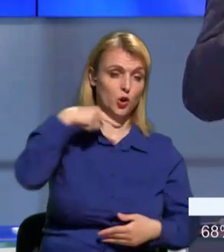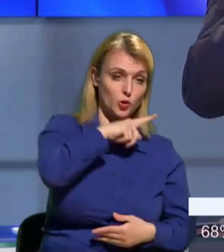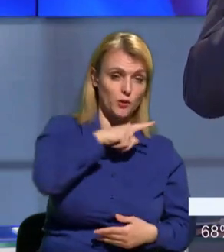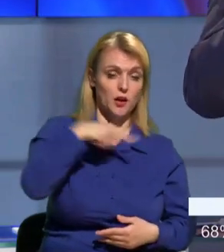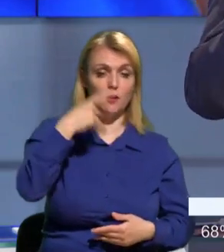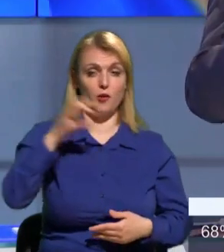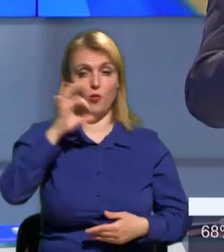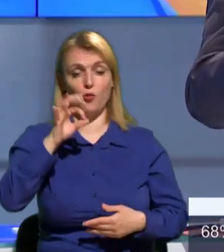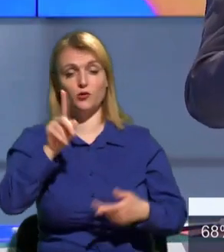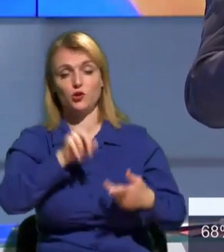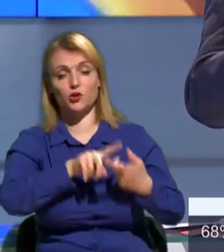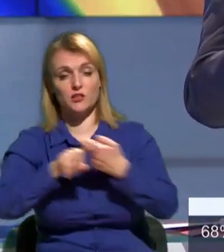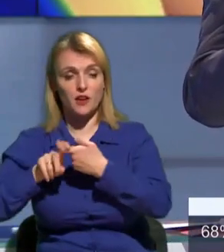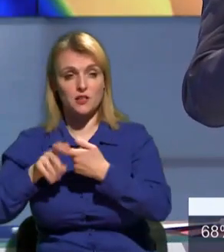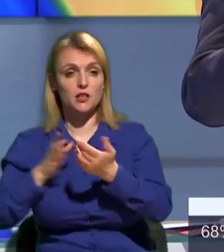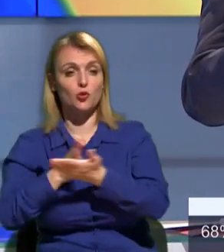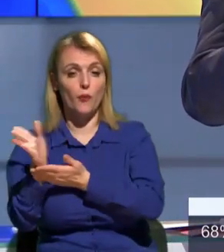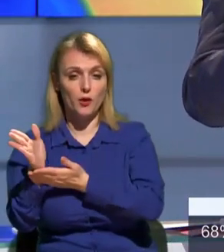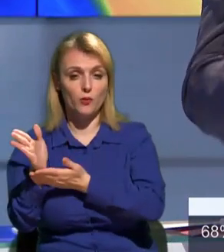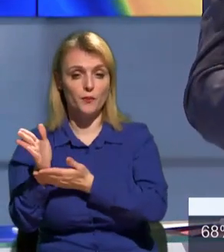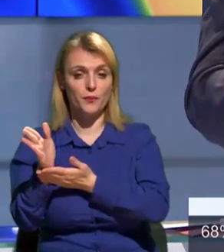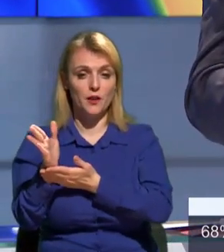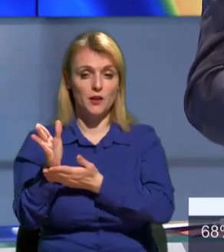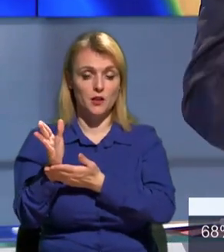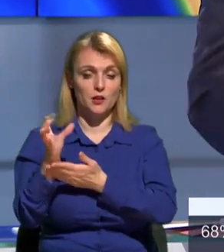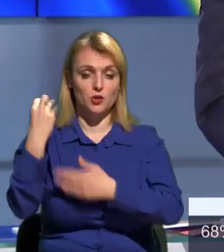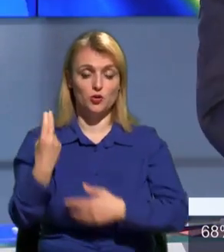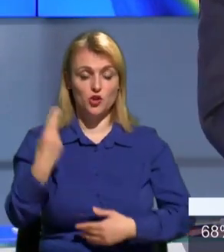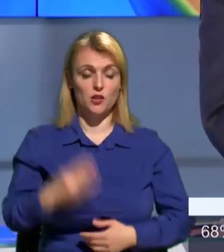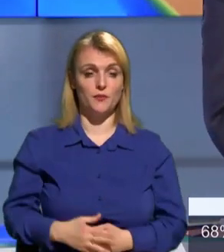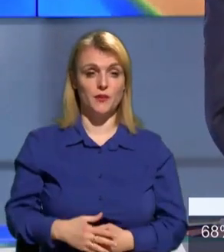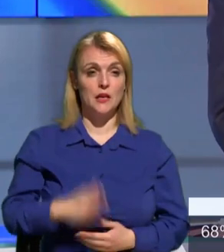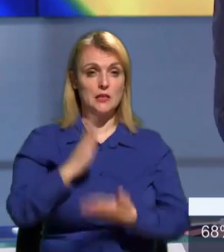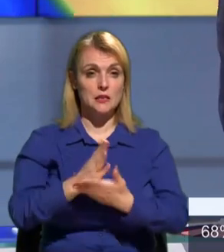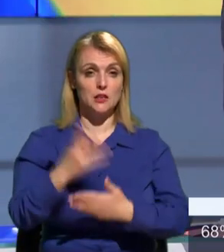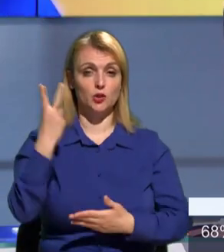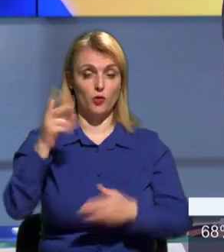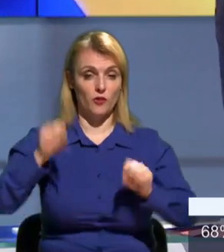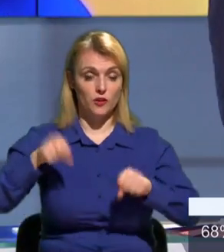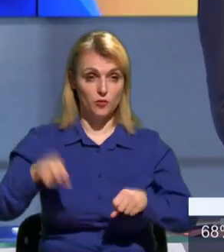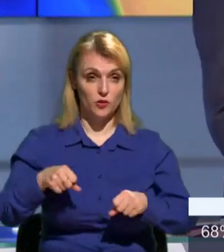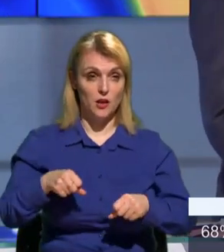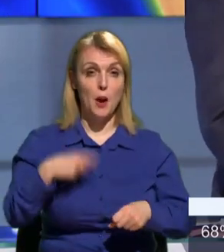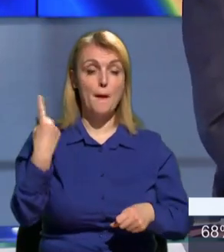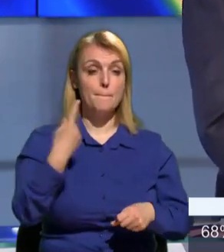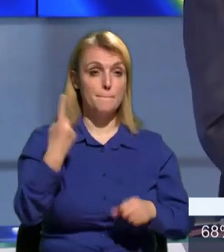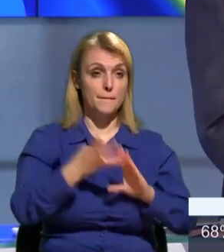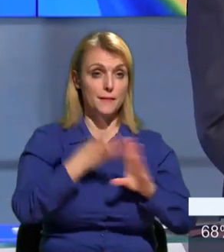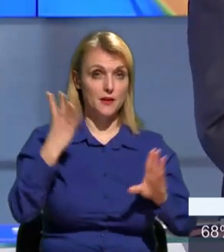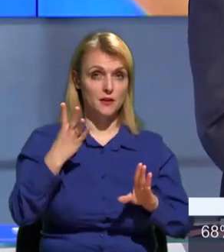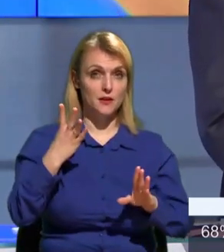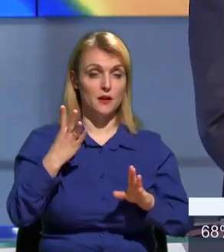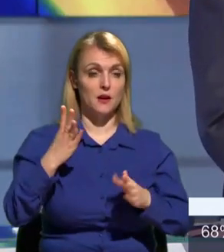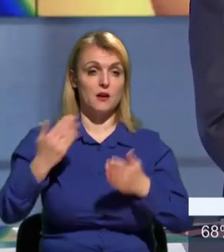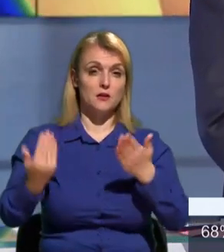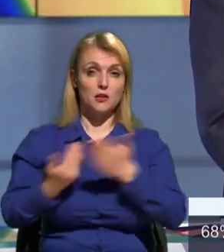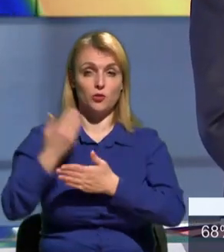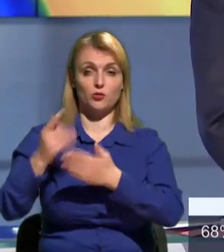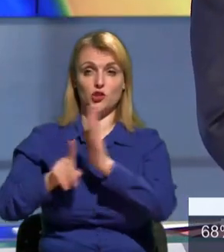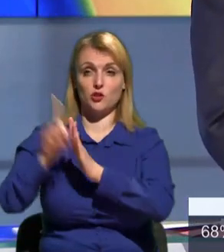mă refer la tot ceea ce ține de domeniul social. Sunt două surse. Primul, este vorba de programul cu Fondul Monetar